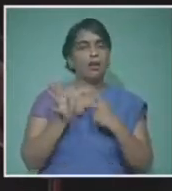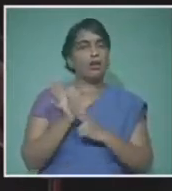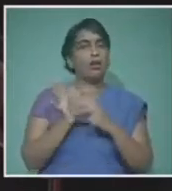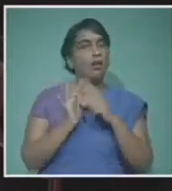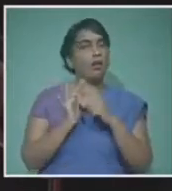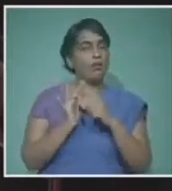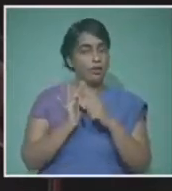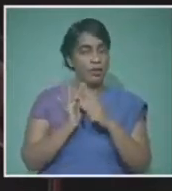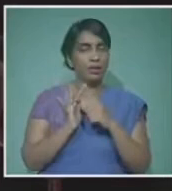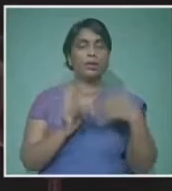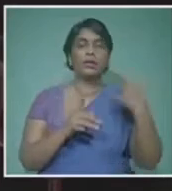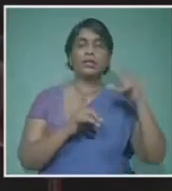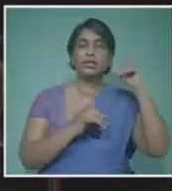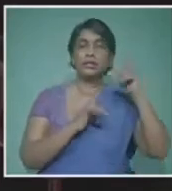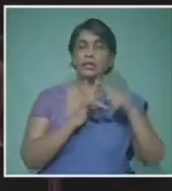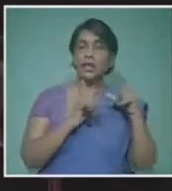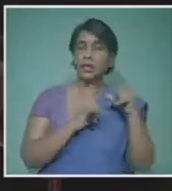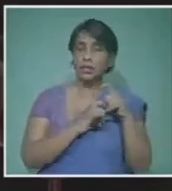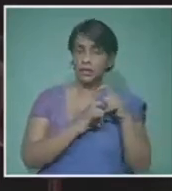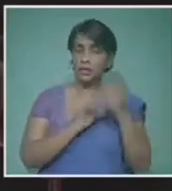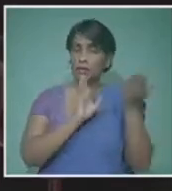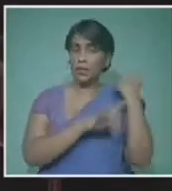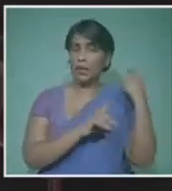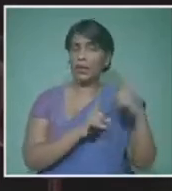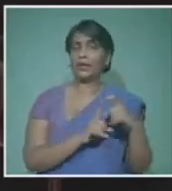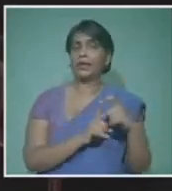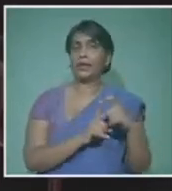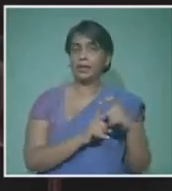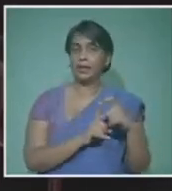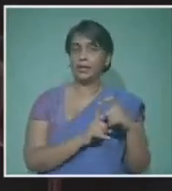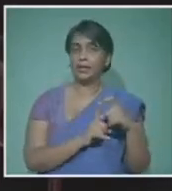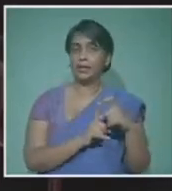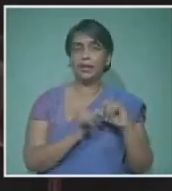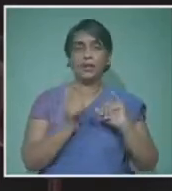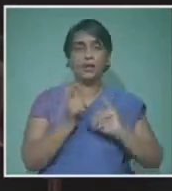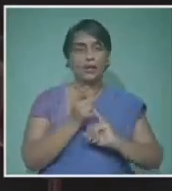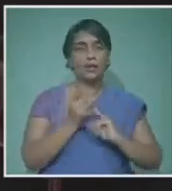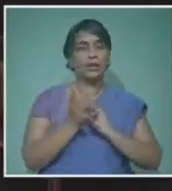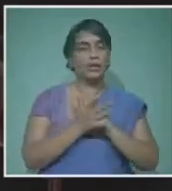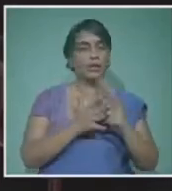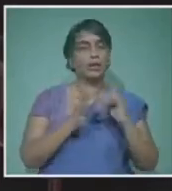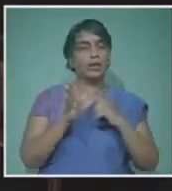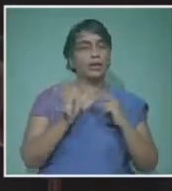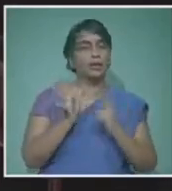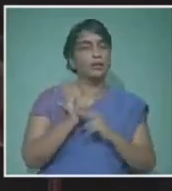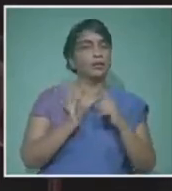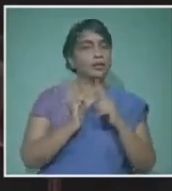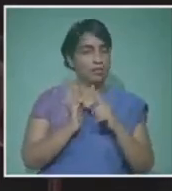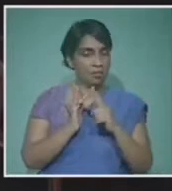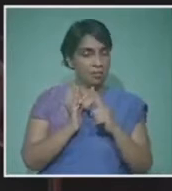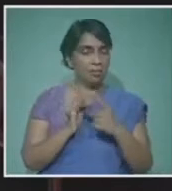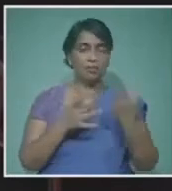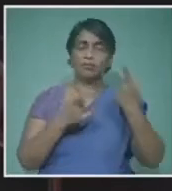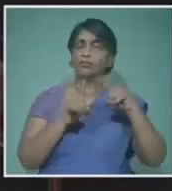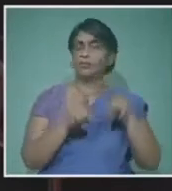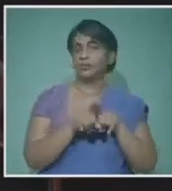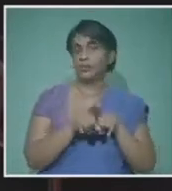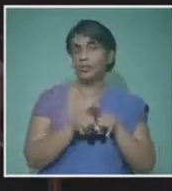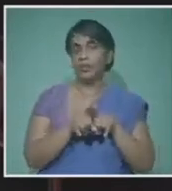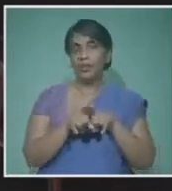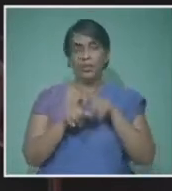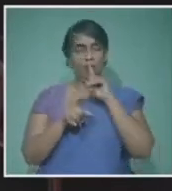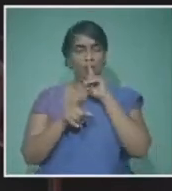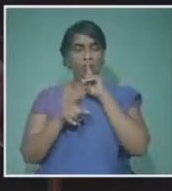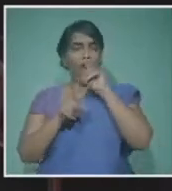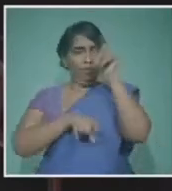මෙතුමාට අපරාධ පරීක්ෂණ දෙපාර්තමේන්තුවේ එවකට අධ්‍යක්ෂක සානි අබේසේකර මෙතුමාට ඒ වගේම